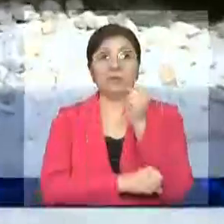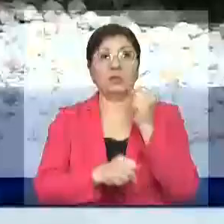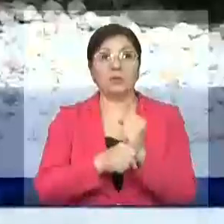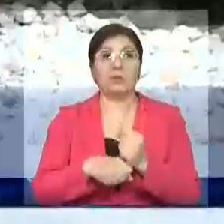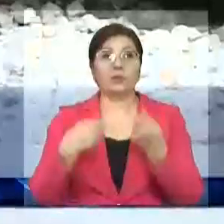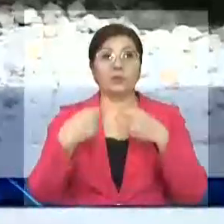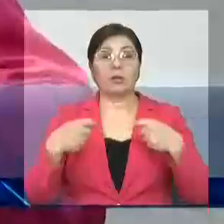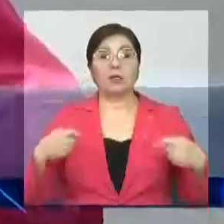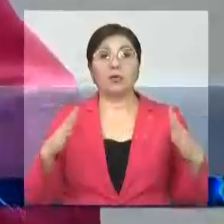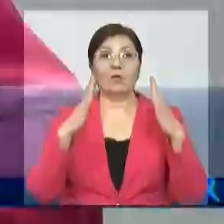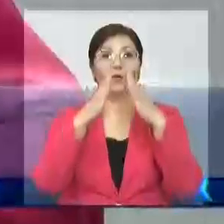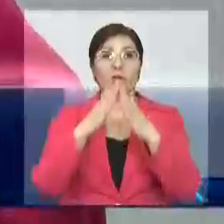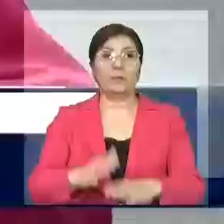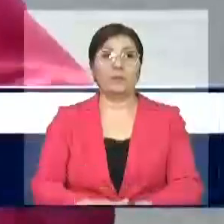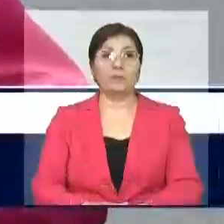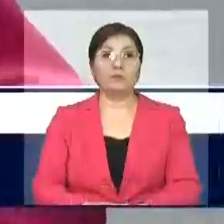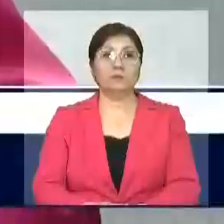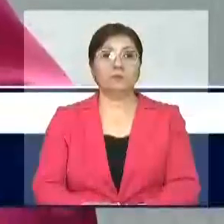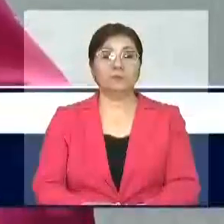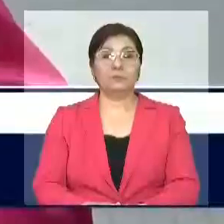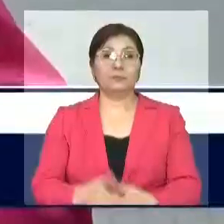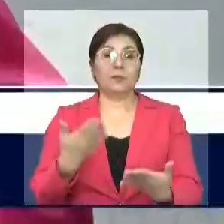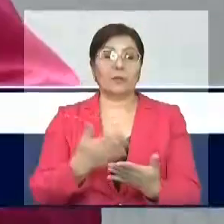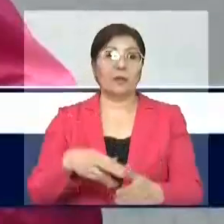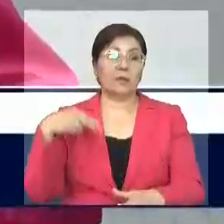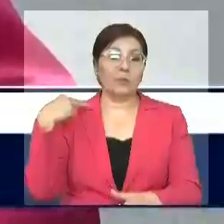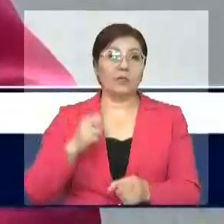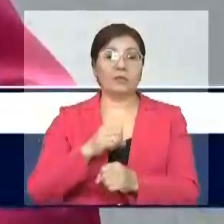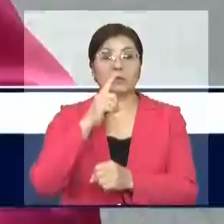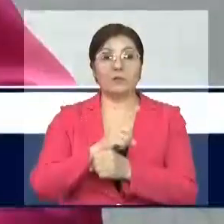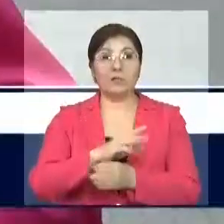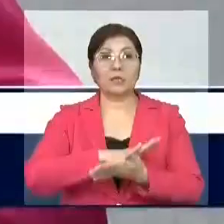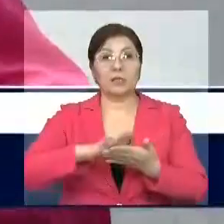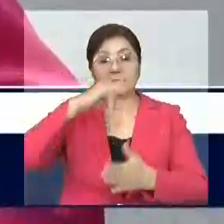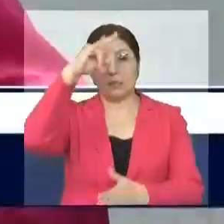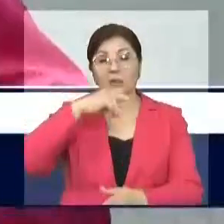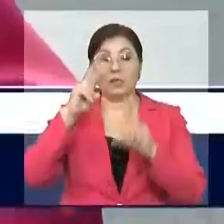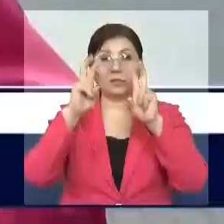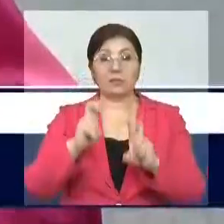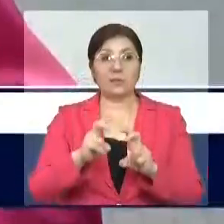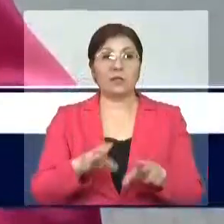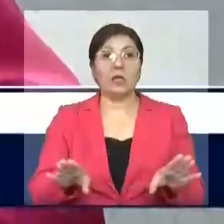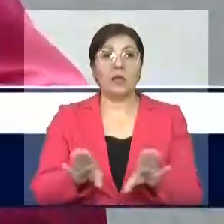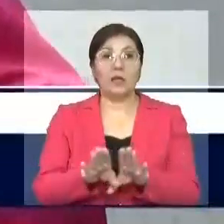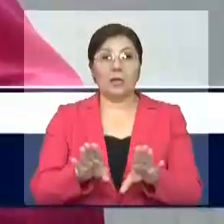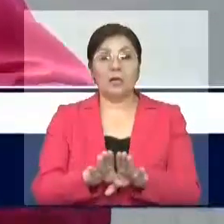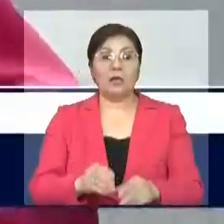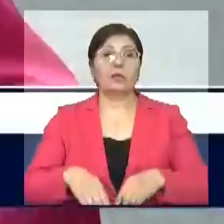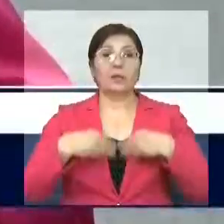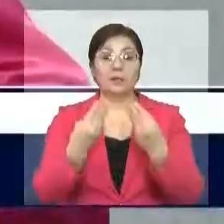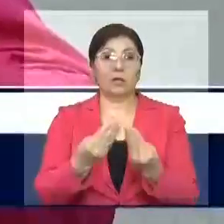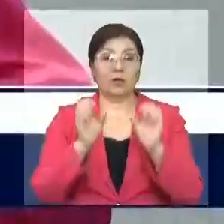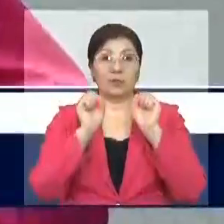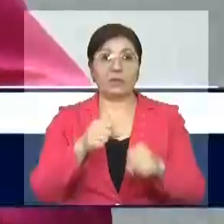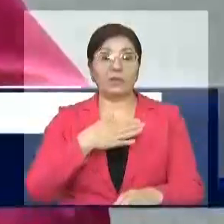дома. Президентская инициатива «ТАЗА Казахстан. Чистый Казахстан» – это лишний раз дает